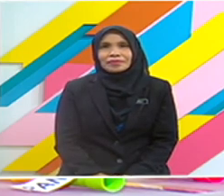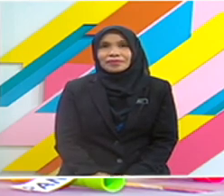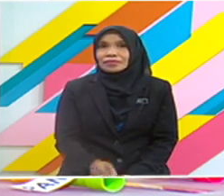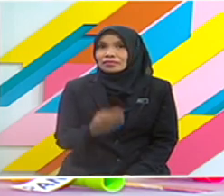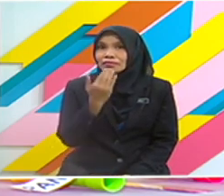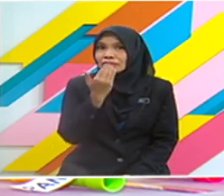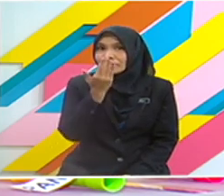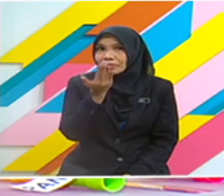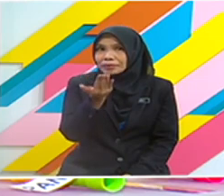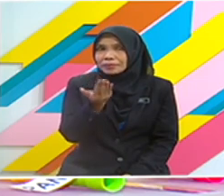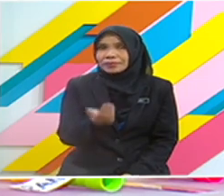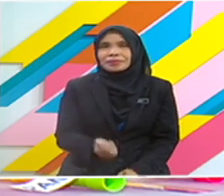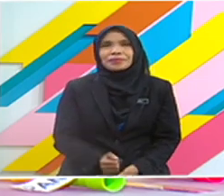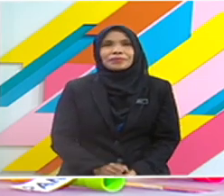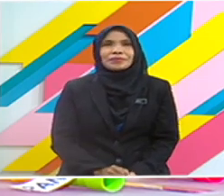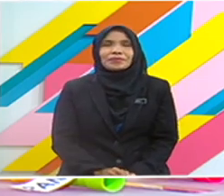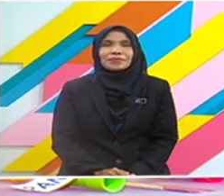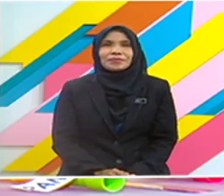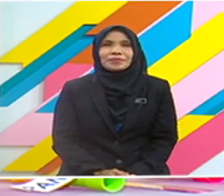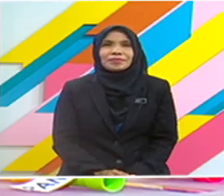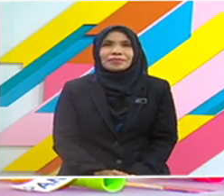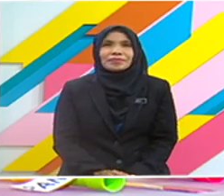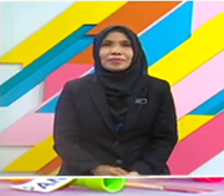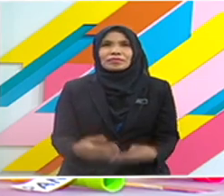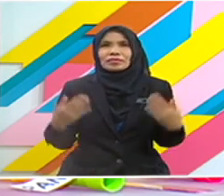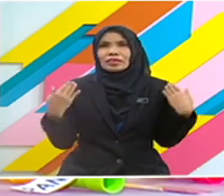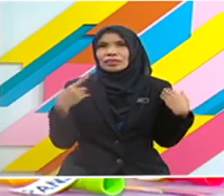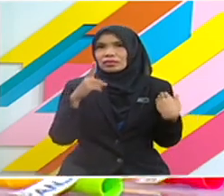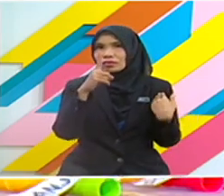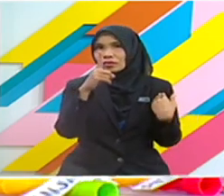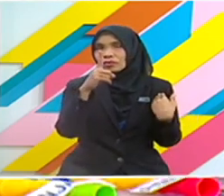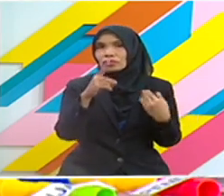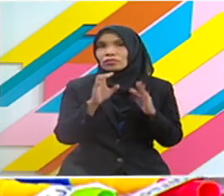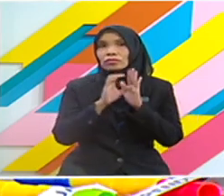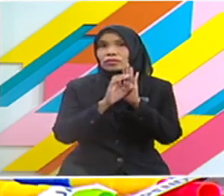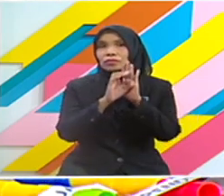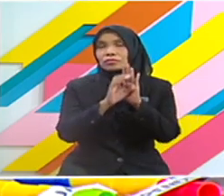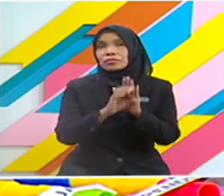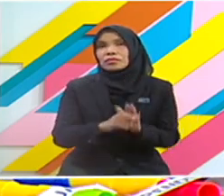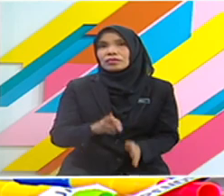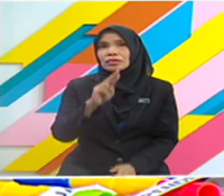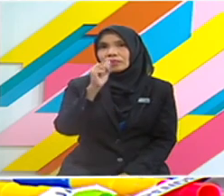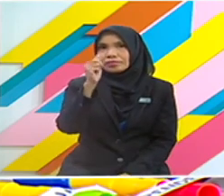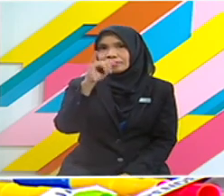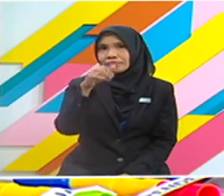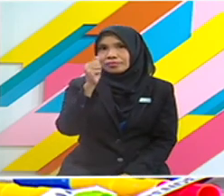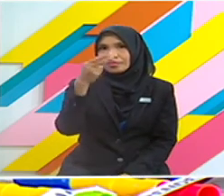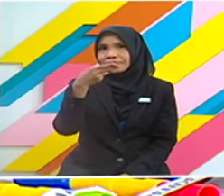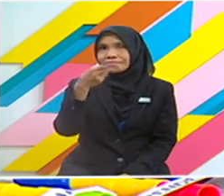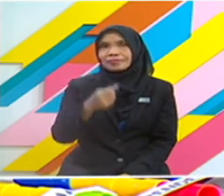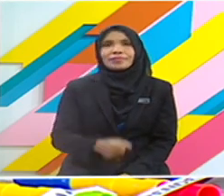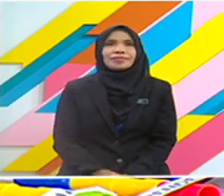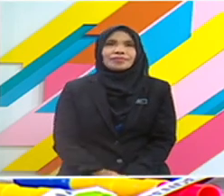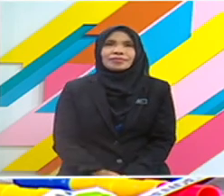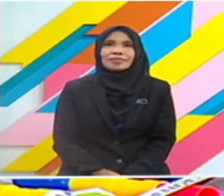lidah. Okey, kat sini cikgu ada satu gambar rajah yang mana menunjukkan bahagian